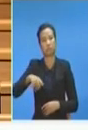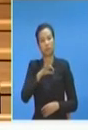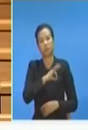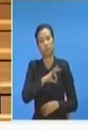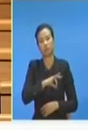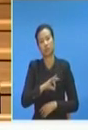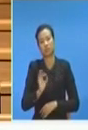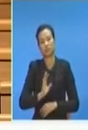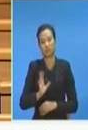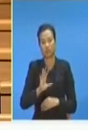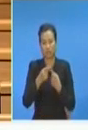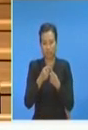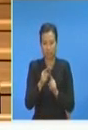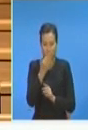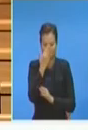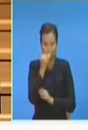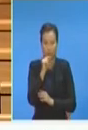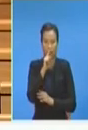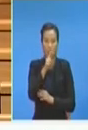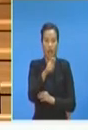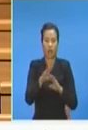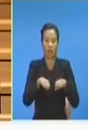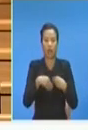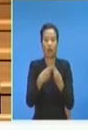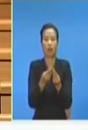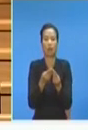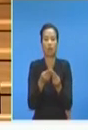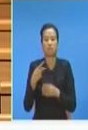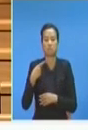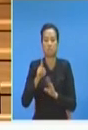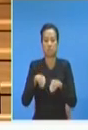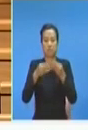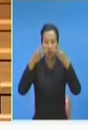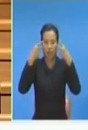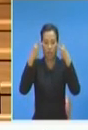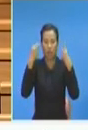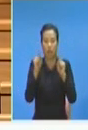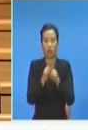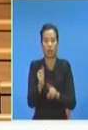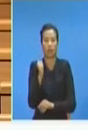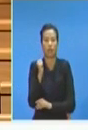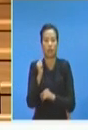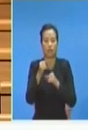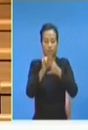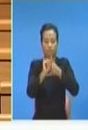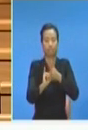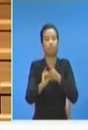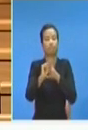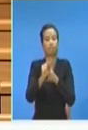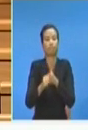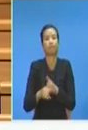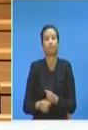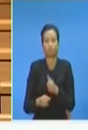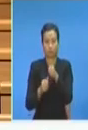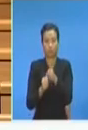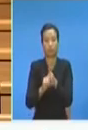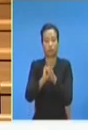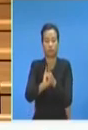สงสัยก็ต้องถูกยกประโยชน์แห่งความสงสัยให้จำเลยครับครับคงเป็นเรื่องสุดท้ายครับ